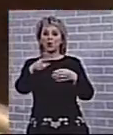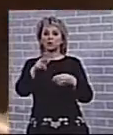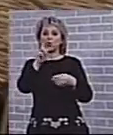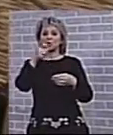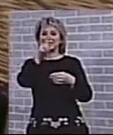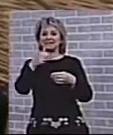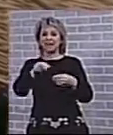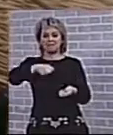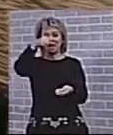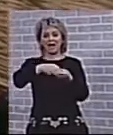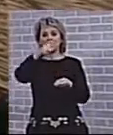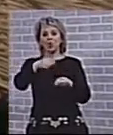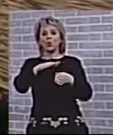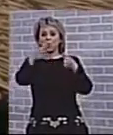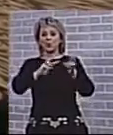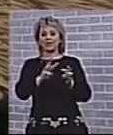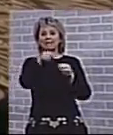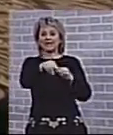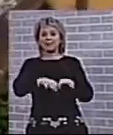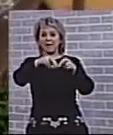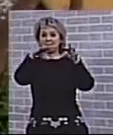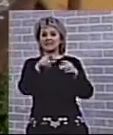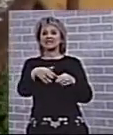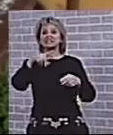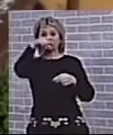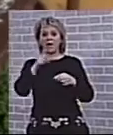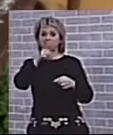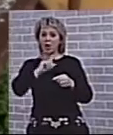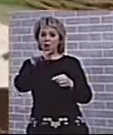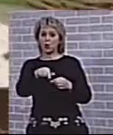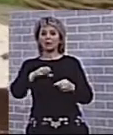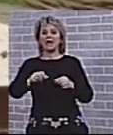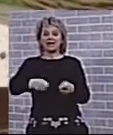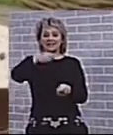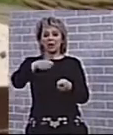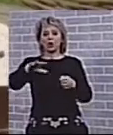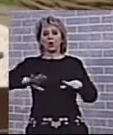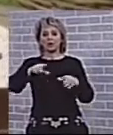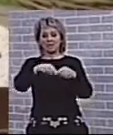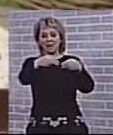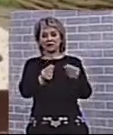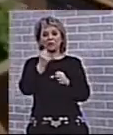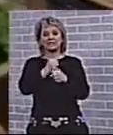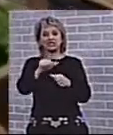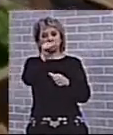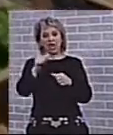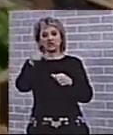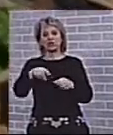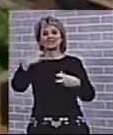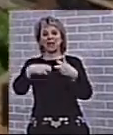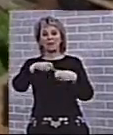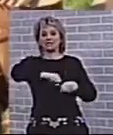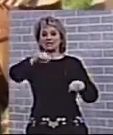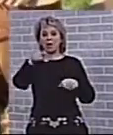кузня. Меха раздувают угли, если летит пепел, значит жар плохой. Расковалась лошадь, подкову сделают за час.